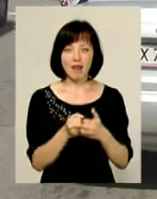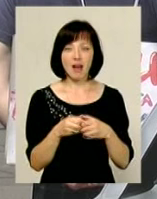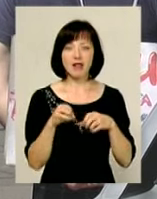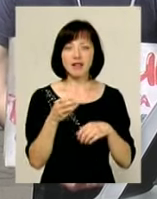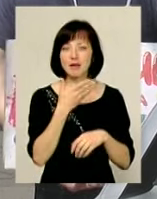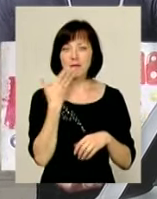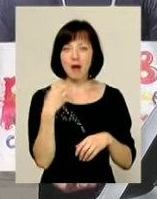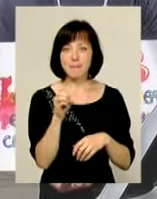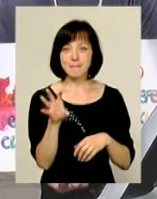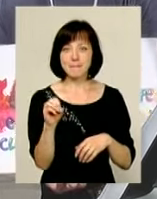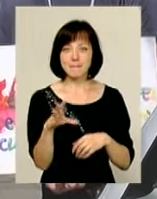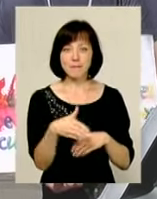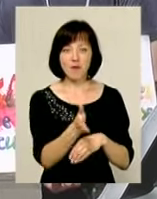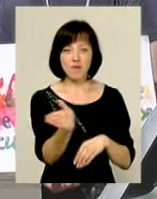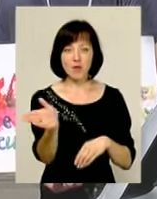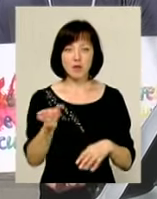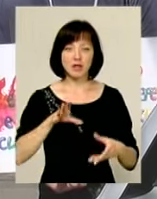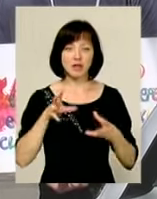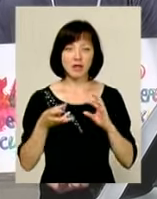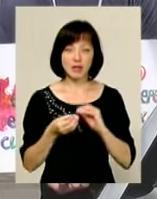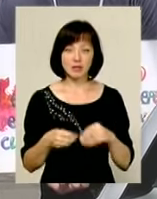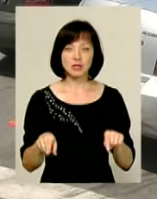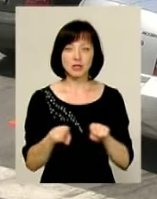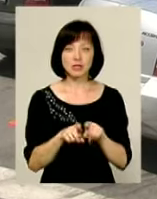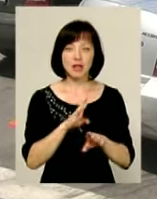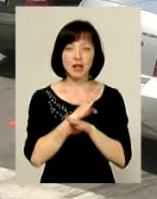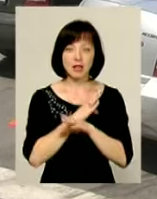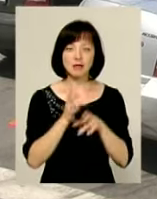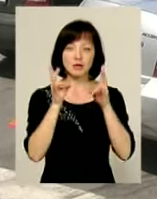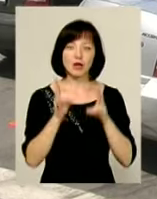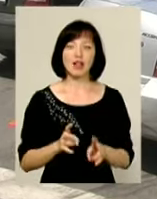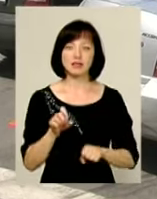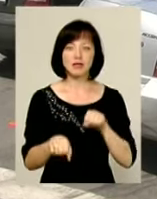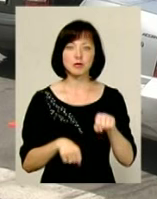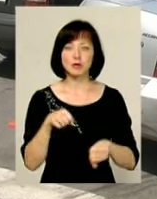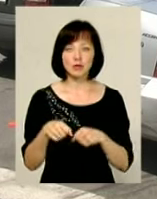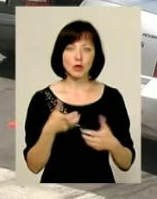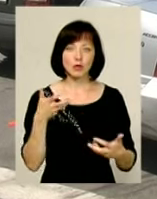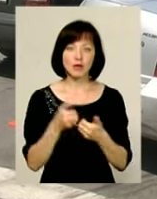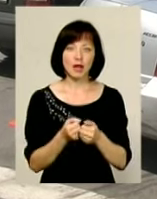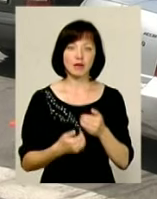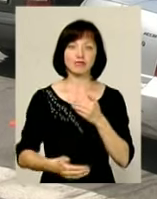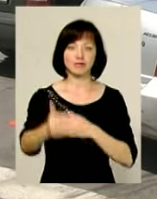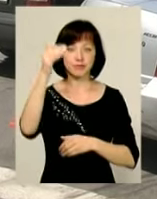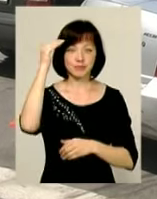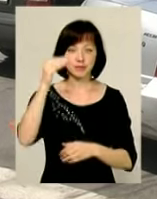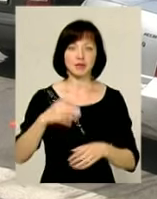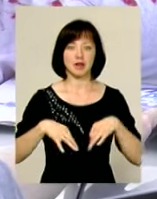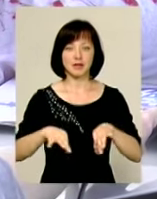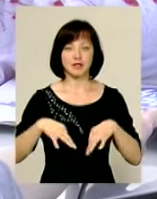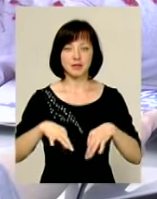увімкнув сигнал повороту. Наслідок теж летальний. Бідолаха. Велосипедист від удару опинився аж на даху